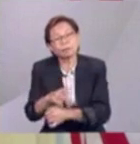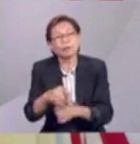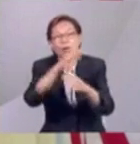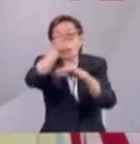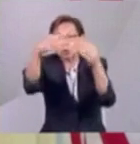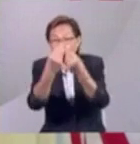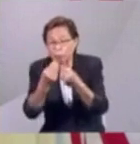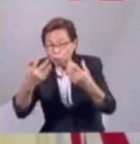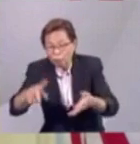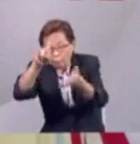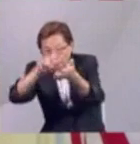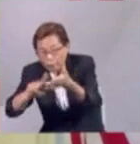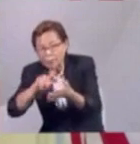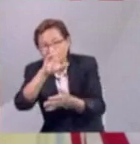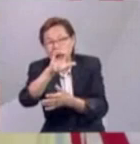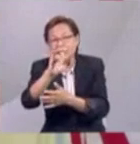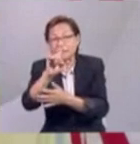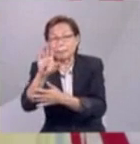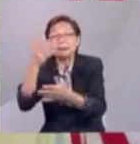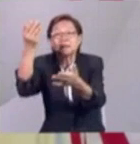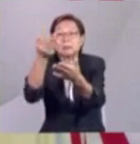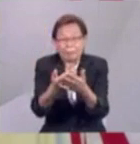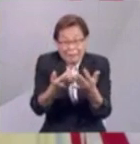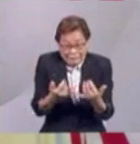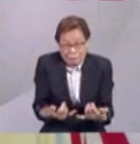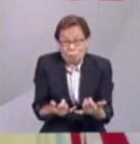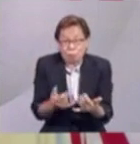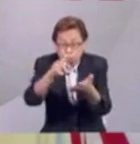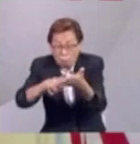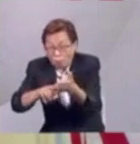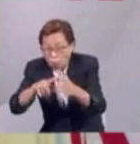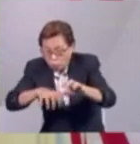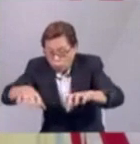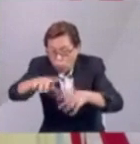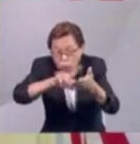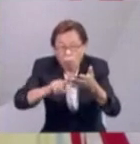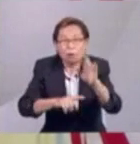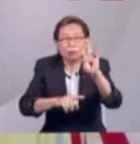telah diperiksa oleh CIDB sehingga hari ini adalah